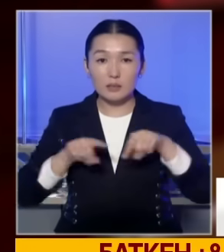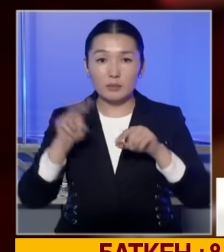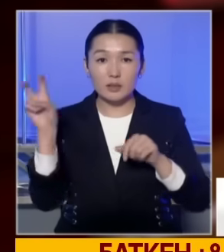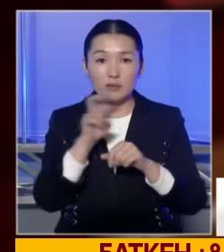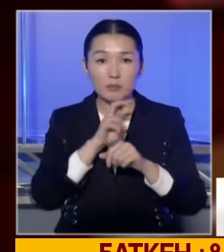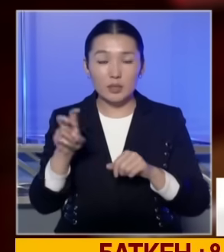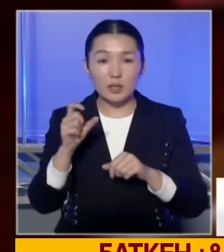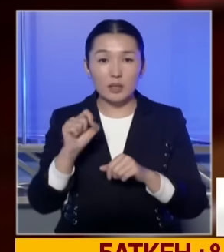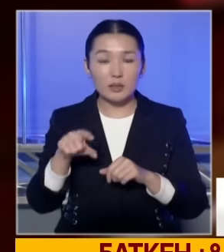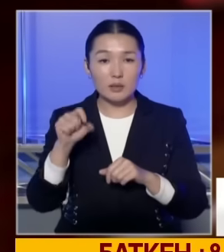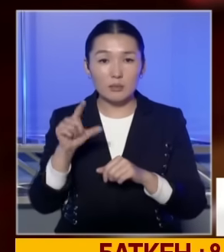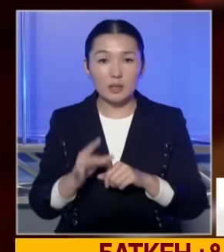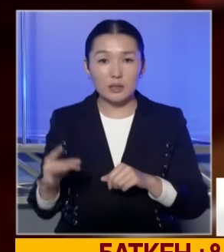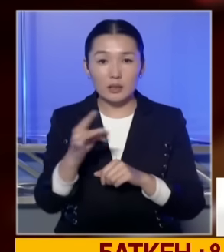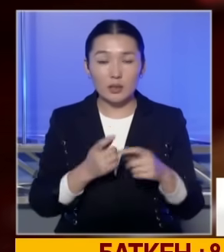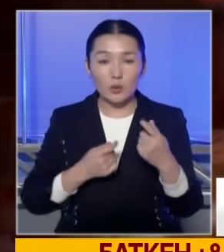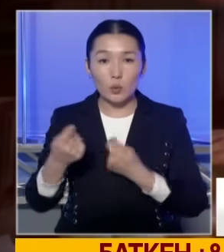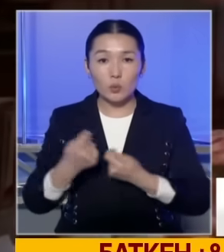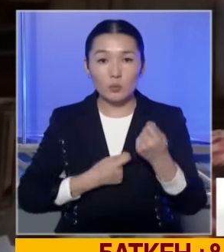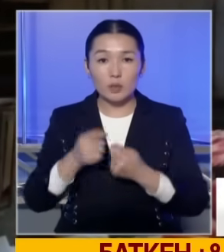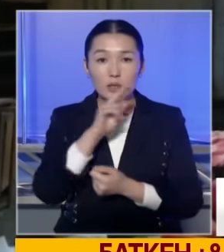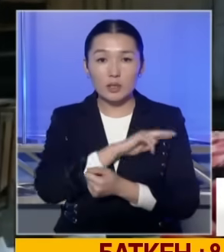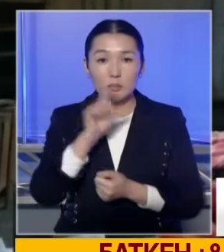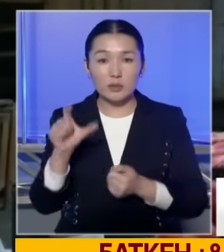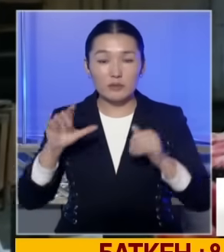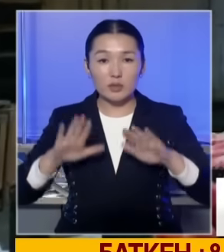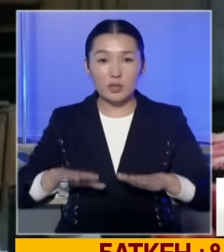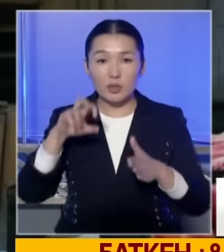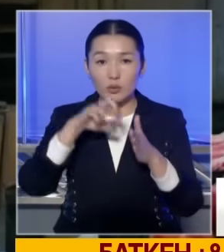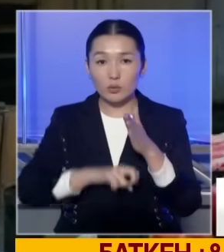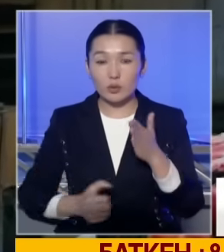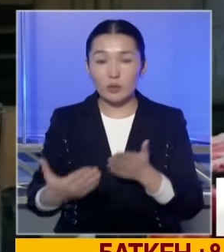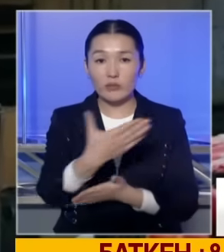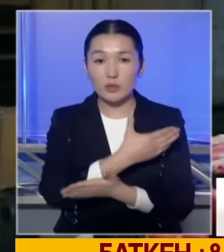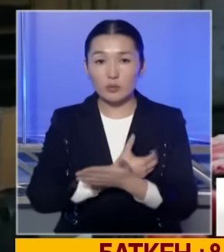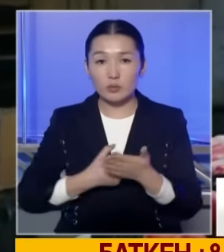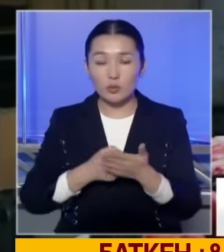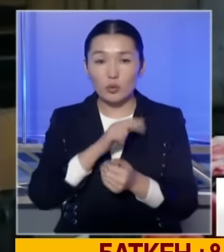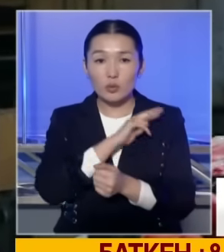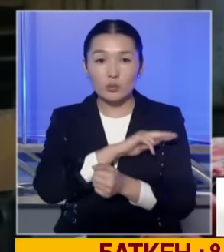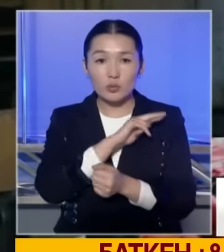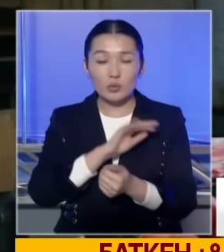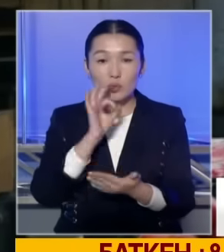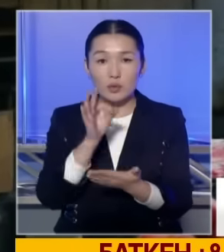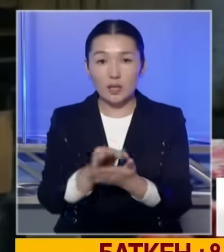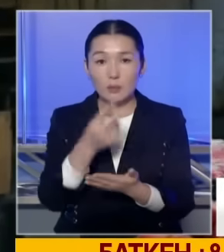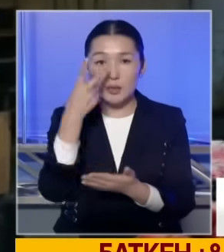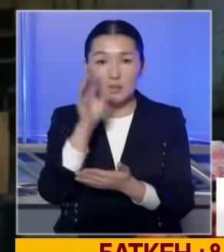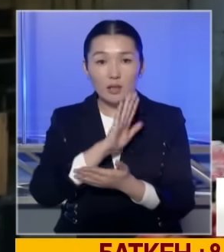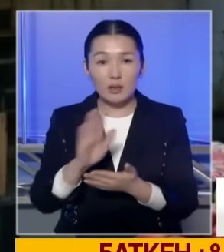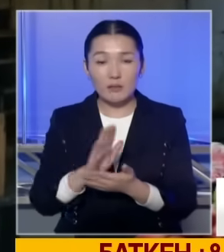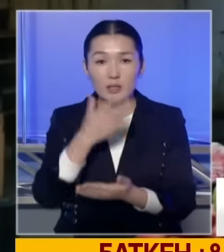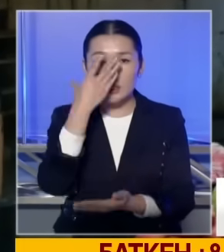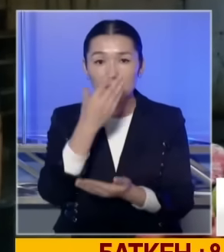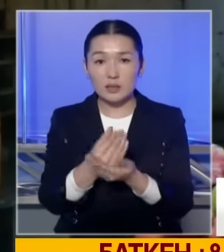Октябрь району боюнча башкармалыгынын кызматкери жергиликтүү салыктарды жыйноо боюнча жүктөлгөн функционалдык милдеттерине карабастан,